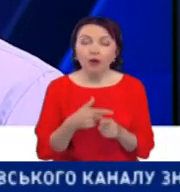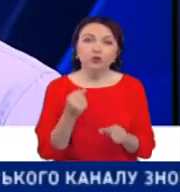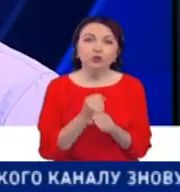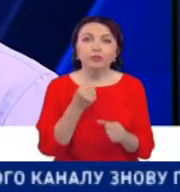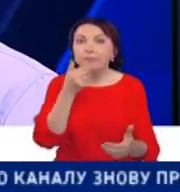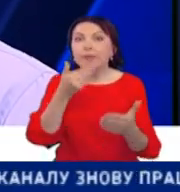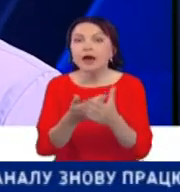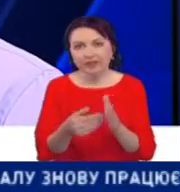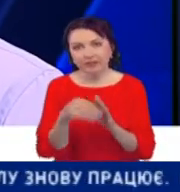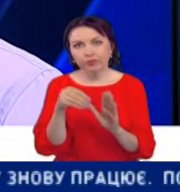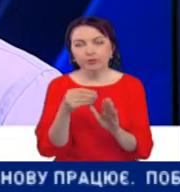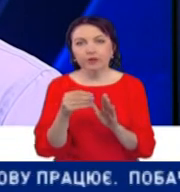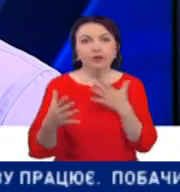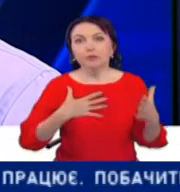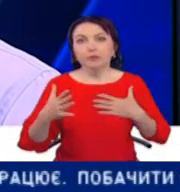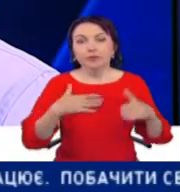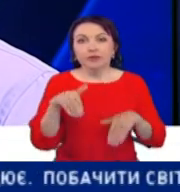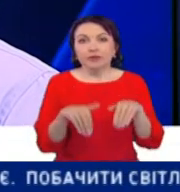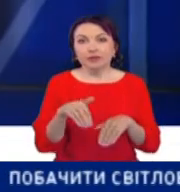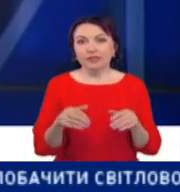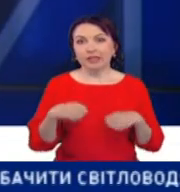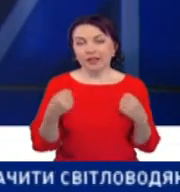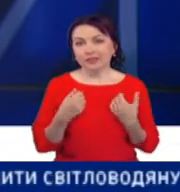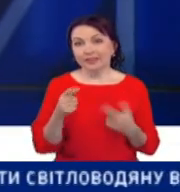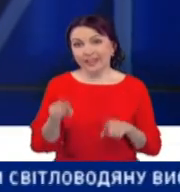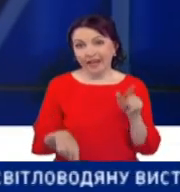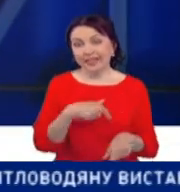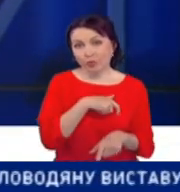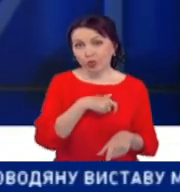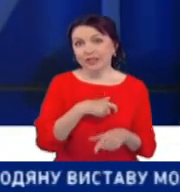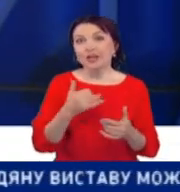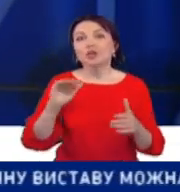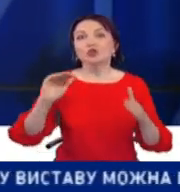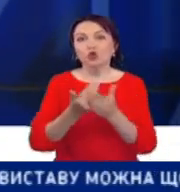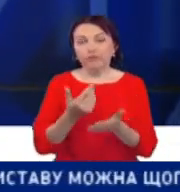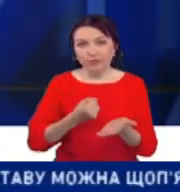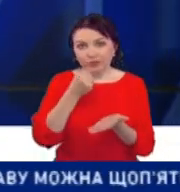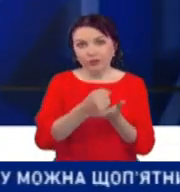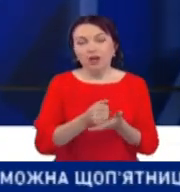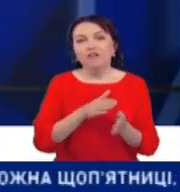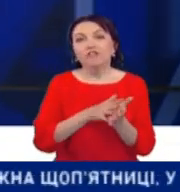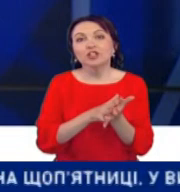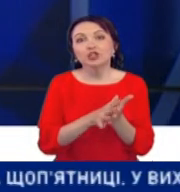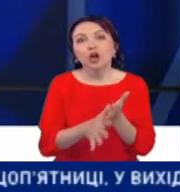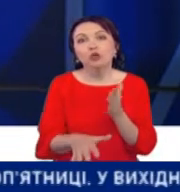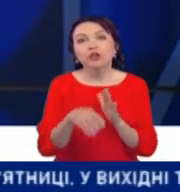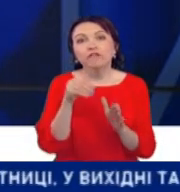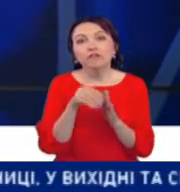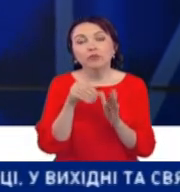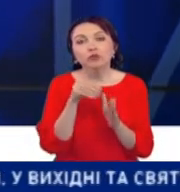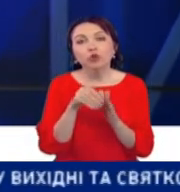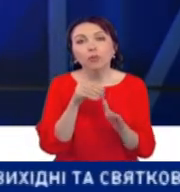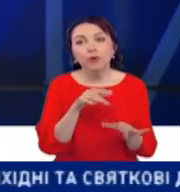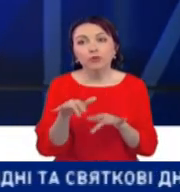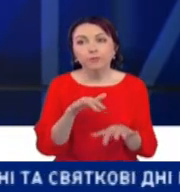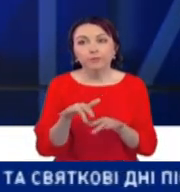самими виборами. Ну, сьогодні ж ми бачимо, що деякі діючі депутати, балотуючись знову, витрачають на свою виборчу кампанію більше коштів, ніж він залучив на